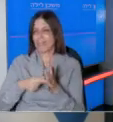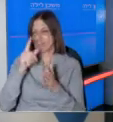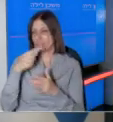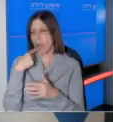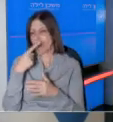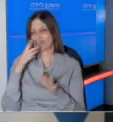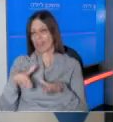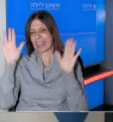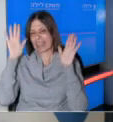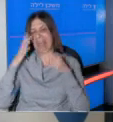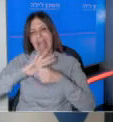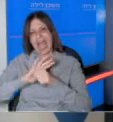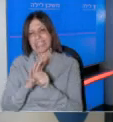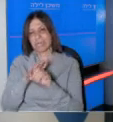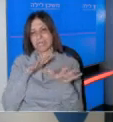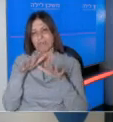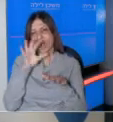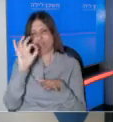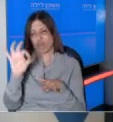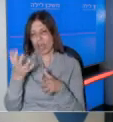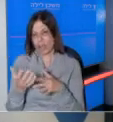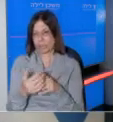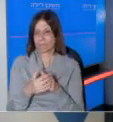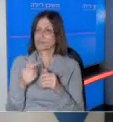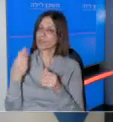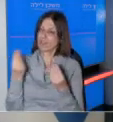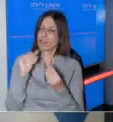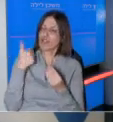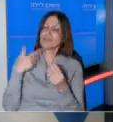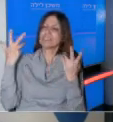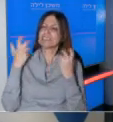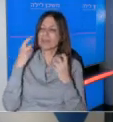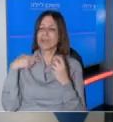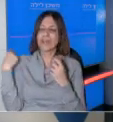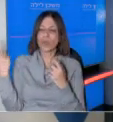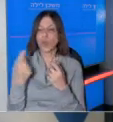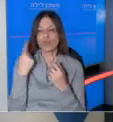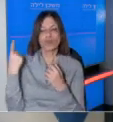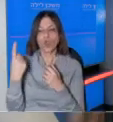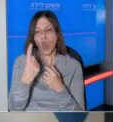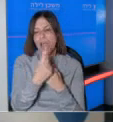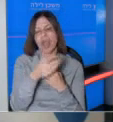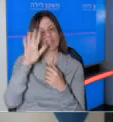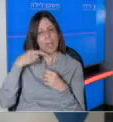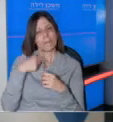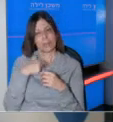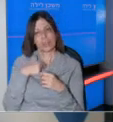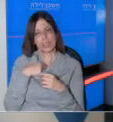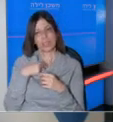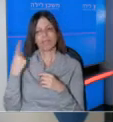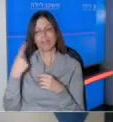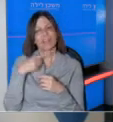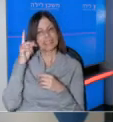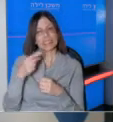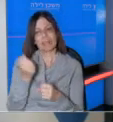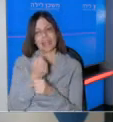קורא שנכנע ללחצים בממשלה שלך? קודם כל אני מצפה מכולנו, מכל אחד, גם ממני ומכל אחד, אנחנו צריכים